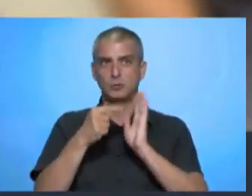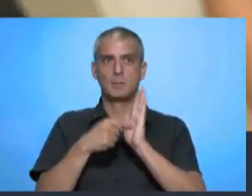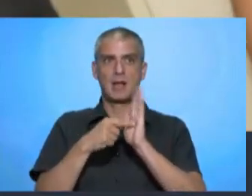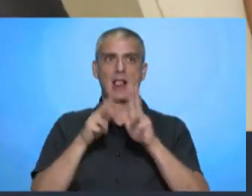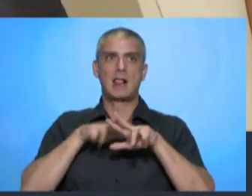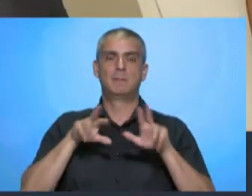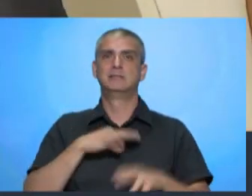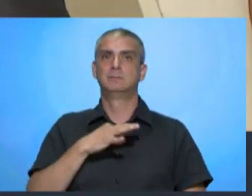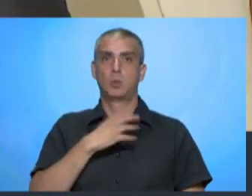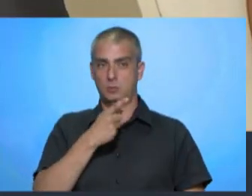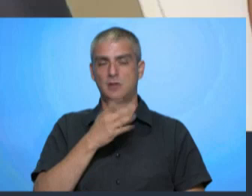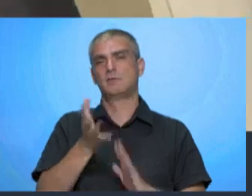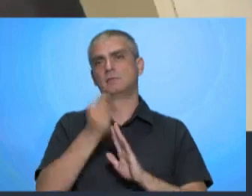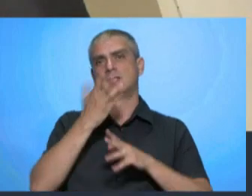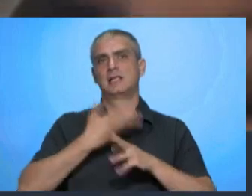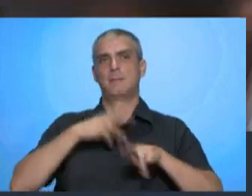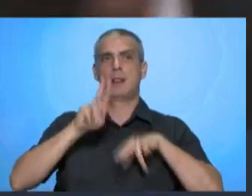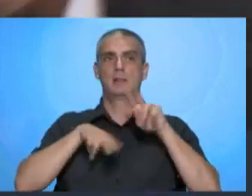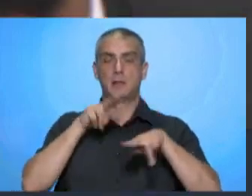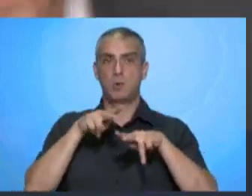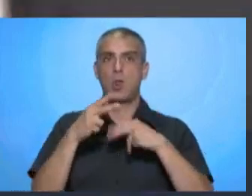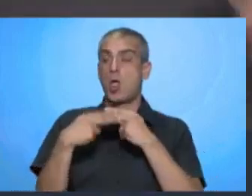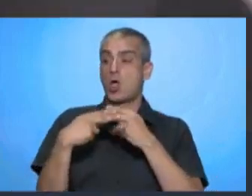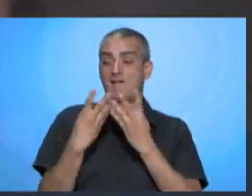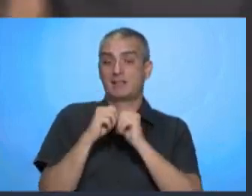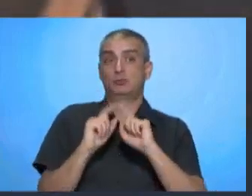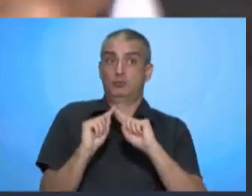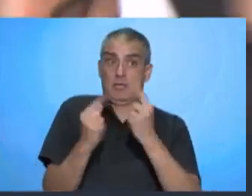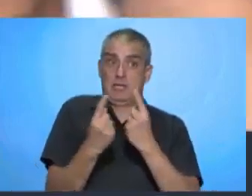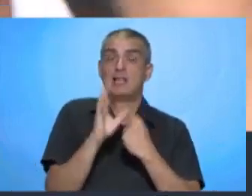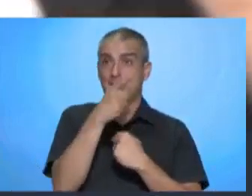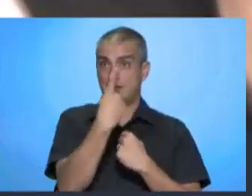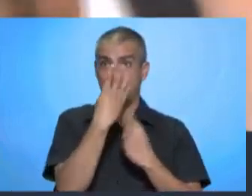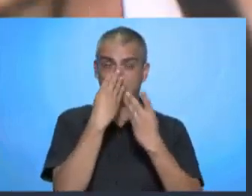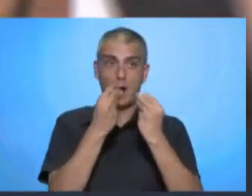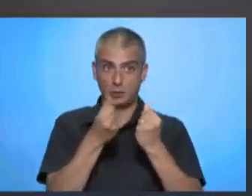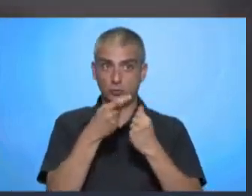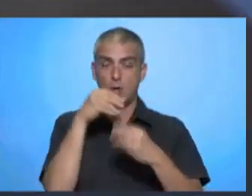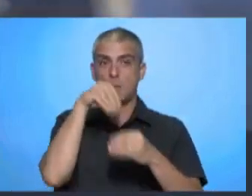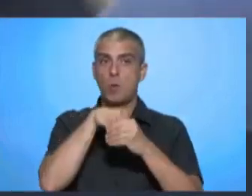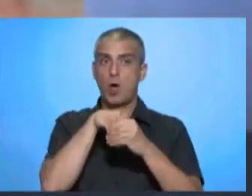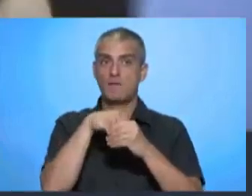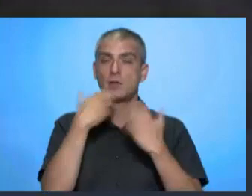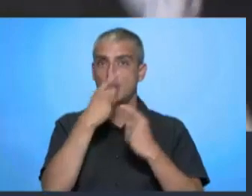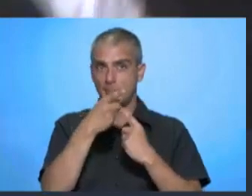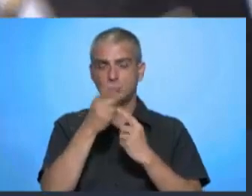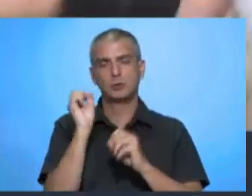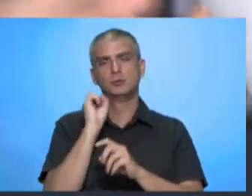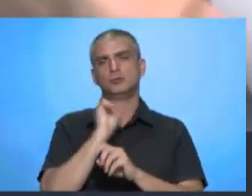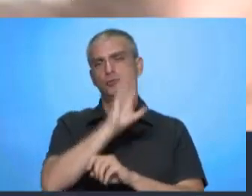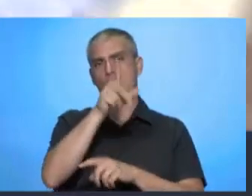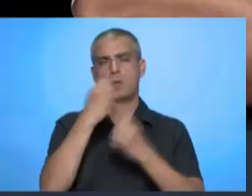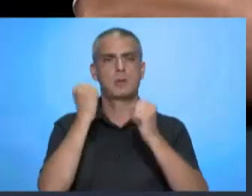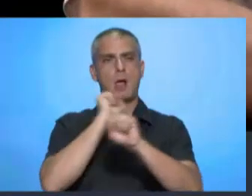מצבו הבריאותי ונלקח לטיפול. קרובת משפחה אחרת, גם היא חשודה במעורבות בפרשה, נשלחה